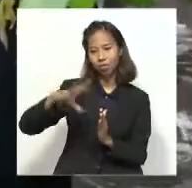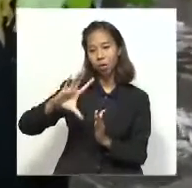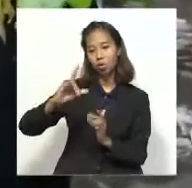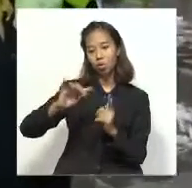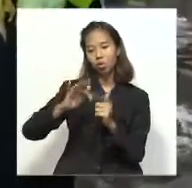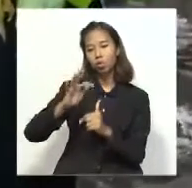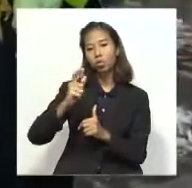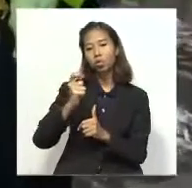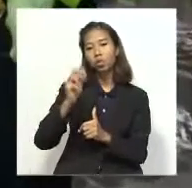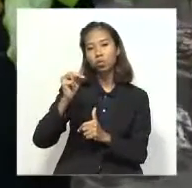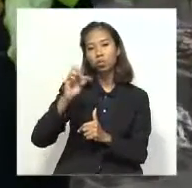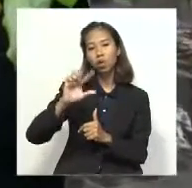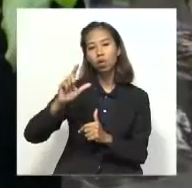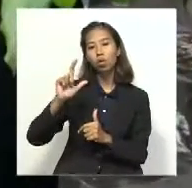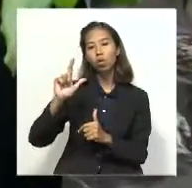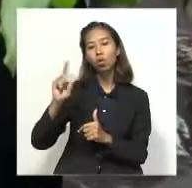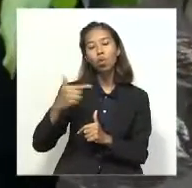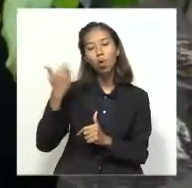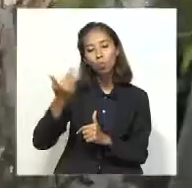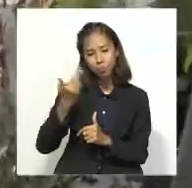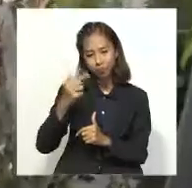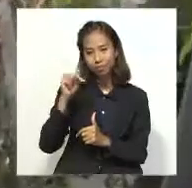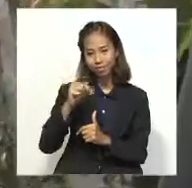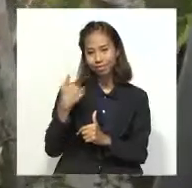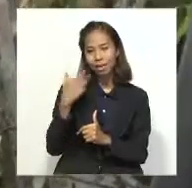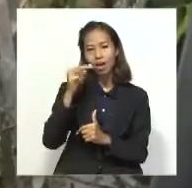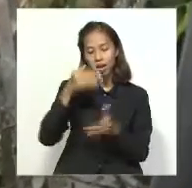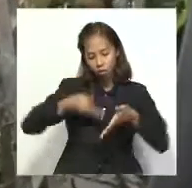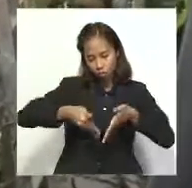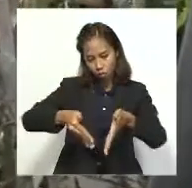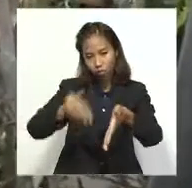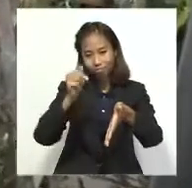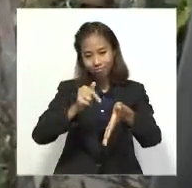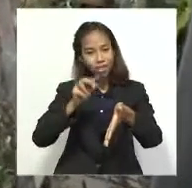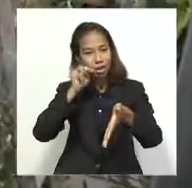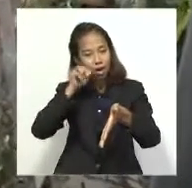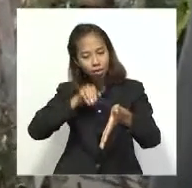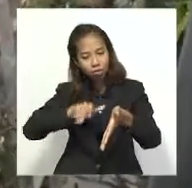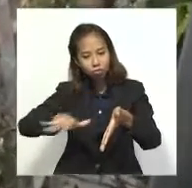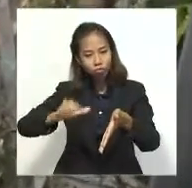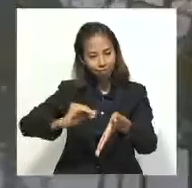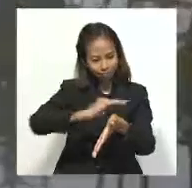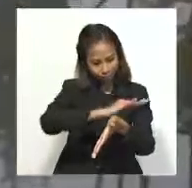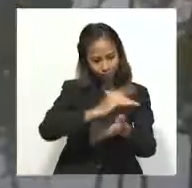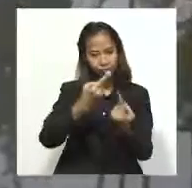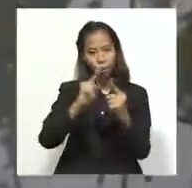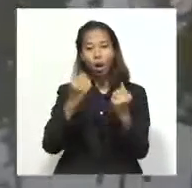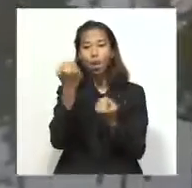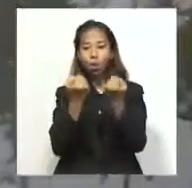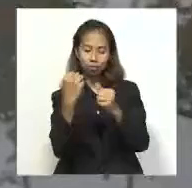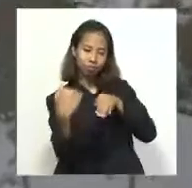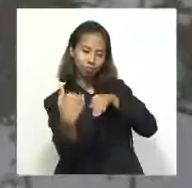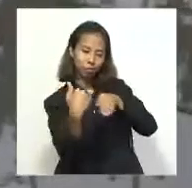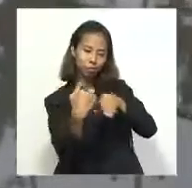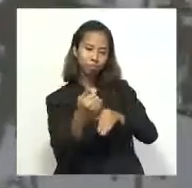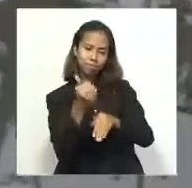มเขตเทศบาลเมืองราชบุรีมีน้ำเอ่อล้นท่วมถนนบางส่วนแต่ว่ารถนี่ก็ยังสามารถสัญจรได้ค่ะน